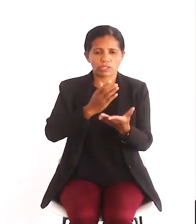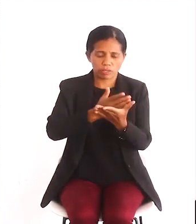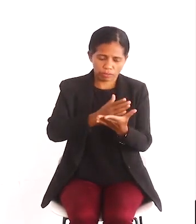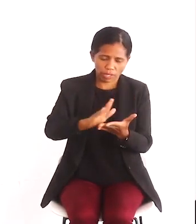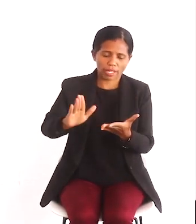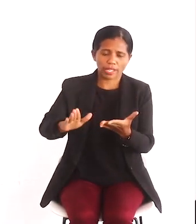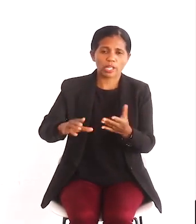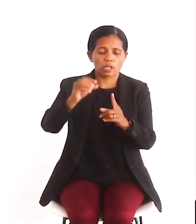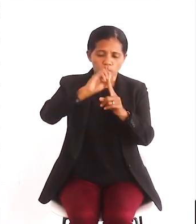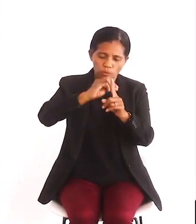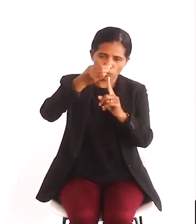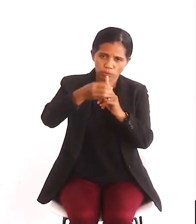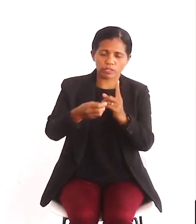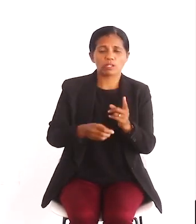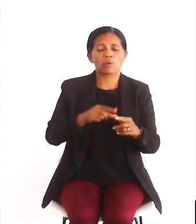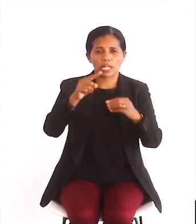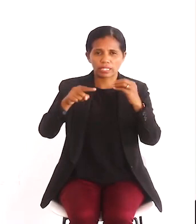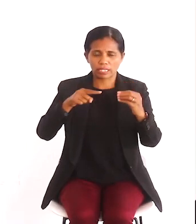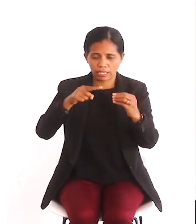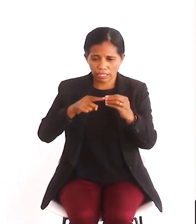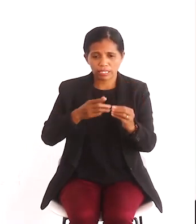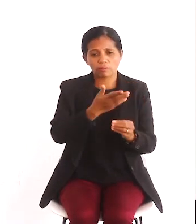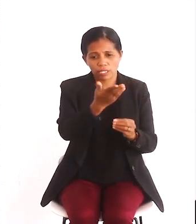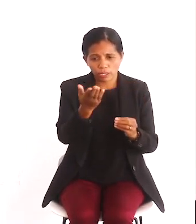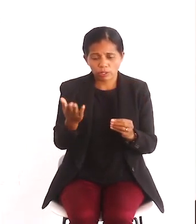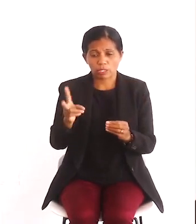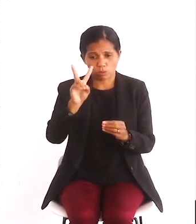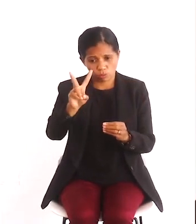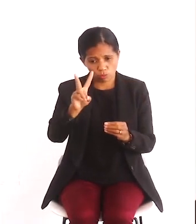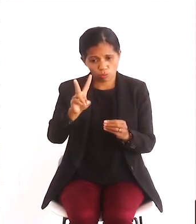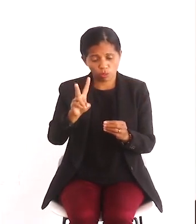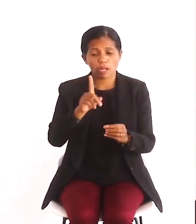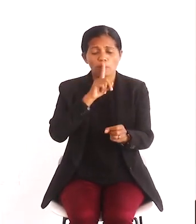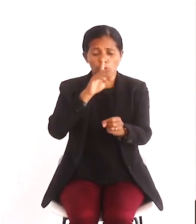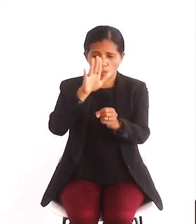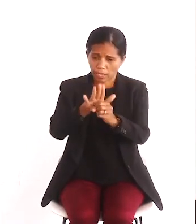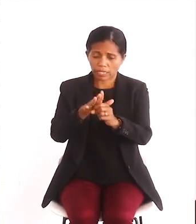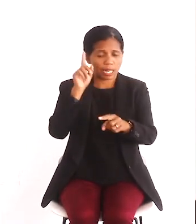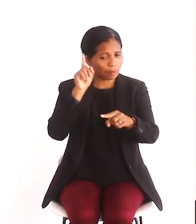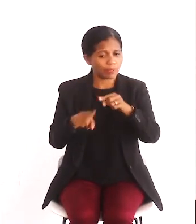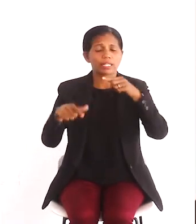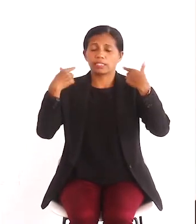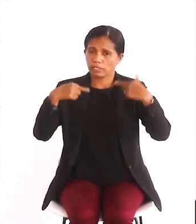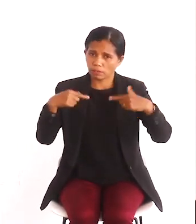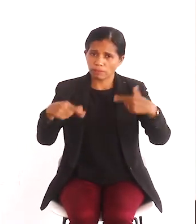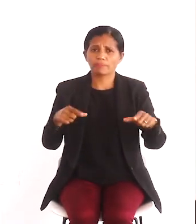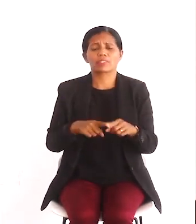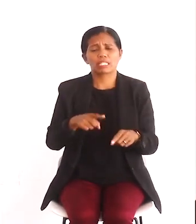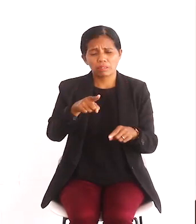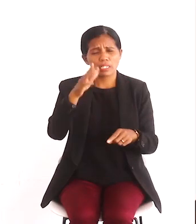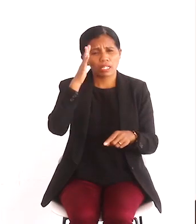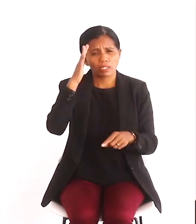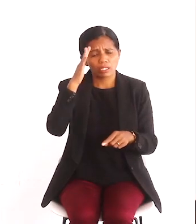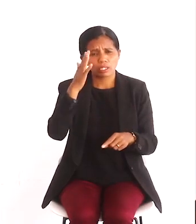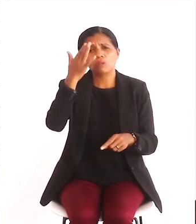imi, ba inghira ime nain rua promete la histori malutan. Ime hanoin di diak tok, tamba samak imi nia ina naman